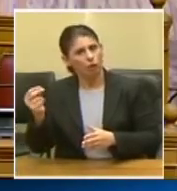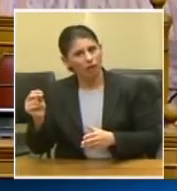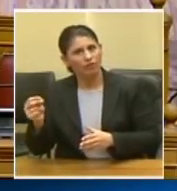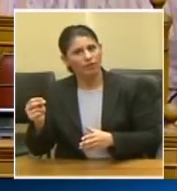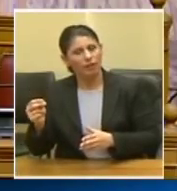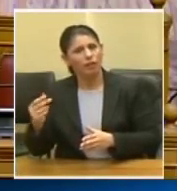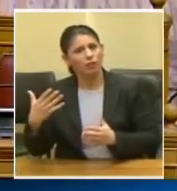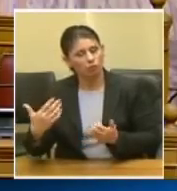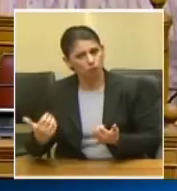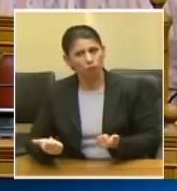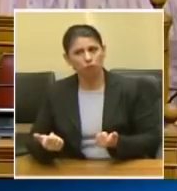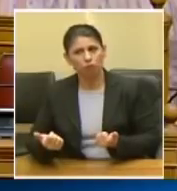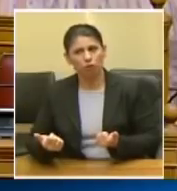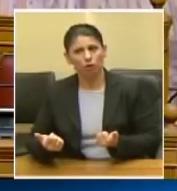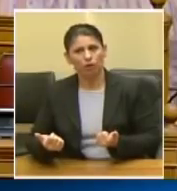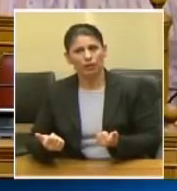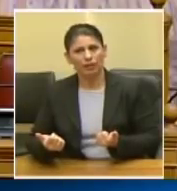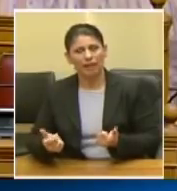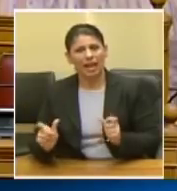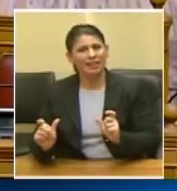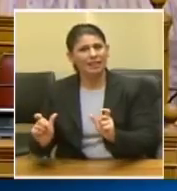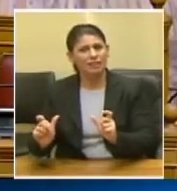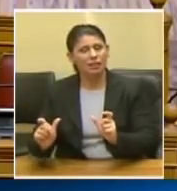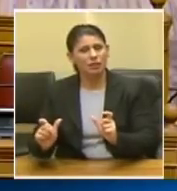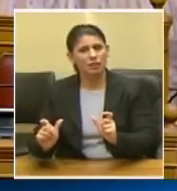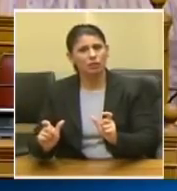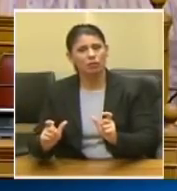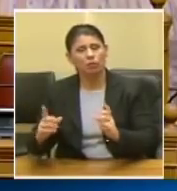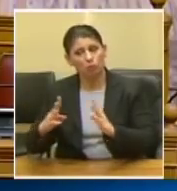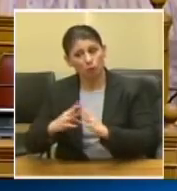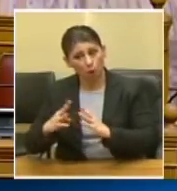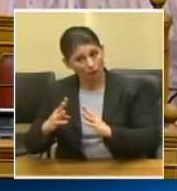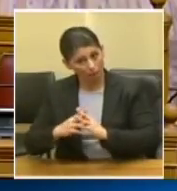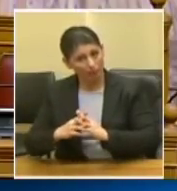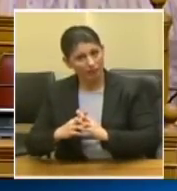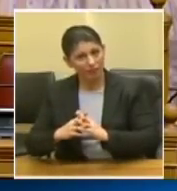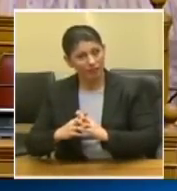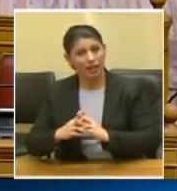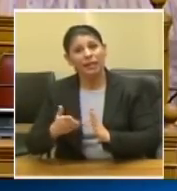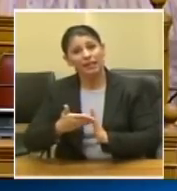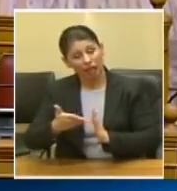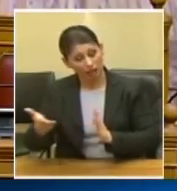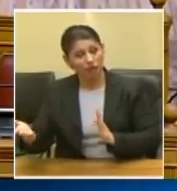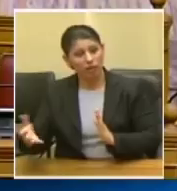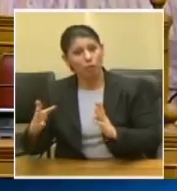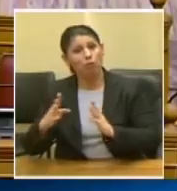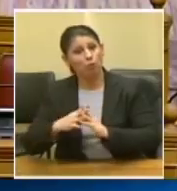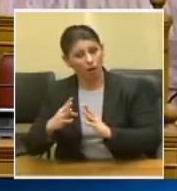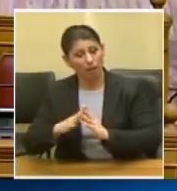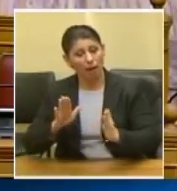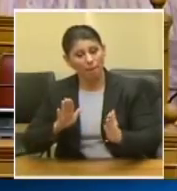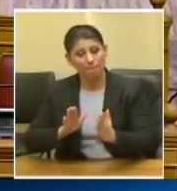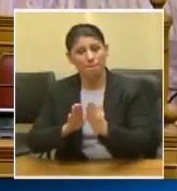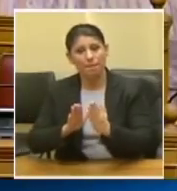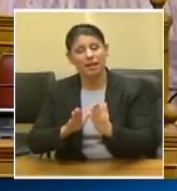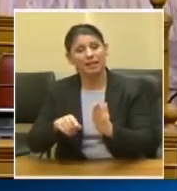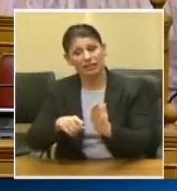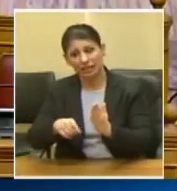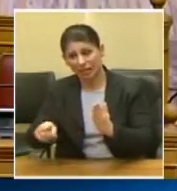ο οποίος πολέμησε, διαφωνώ για εκείνα τα οποία πολέμησε, απέναντι σε εκείνους οι οποίοι επέβαλαν